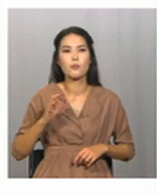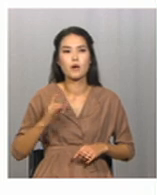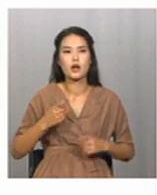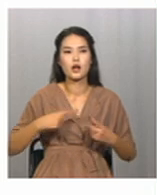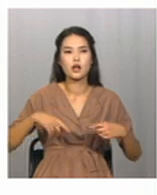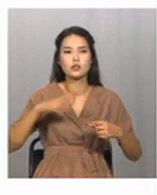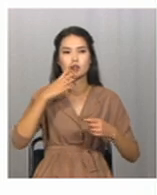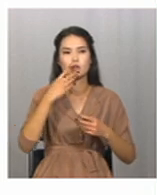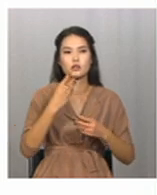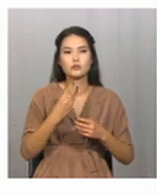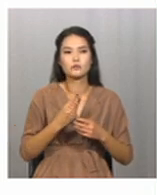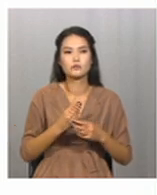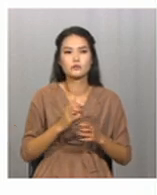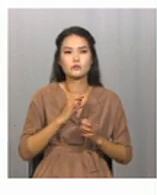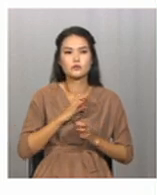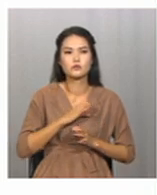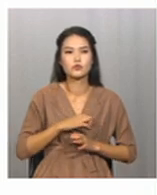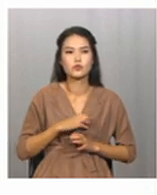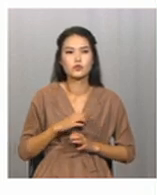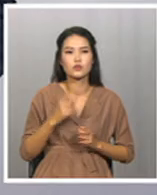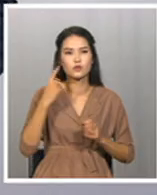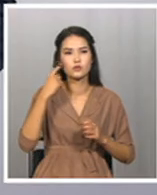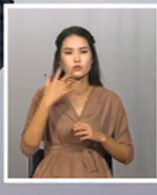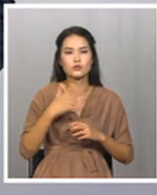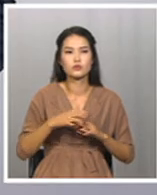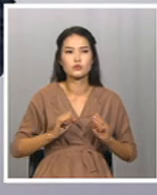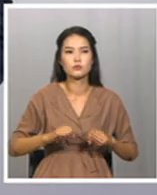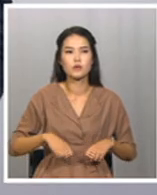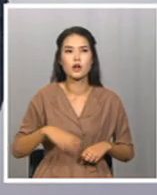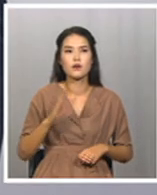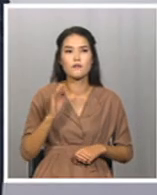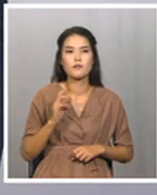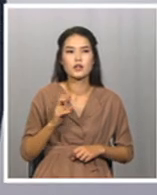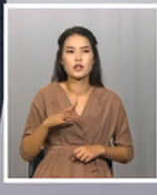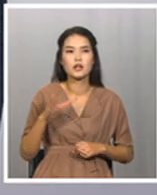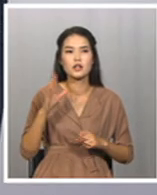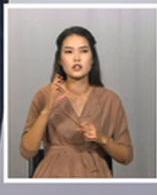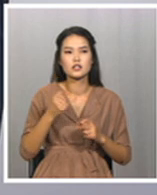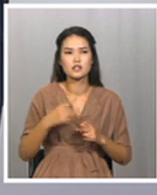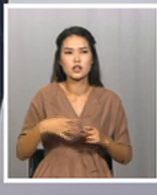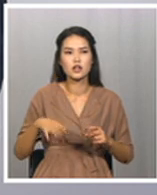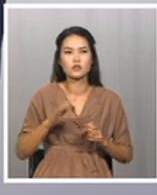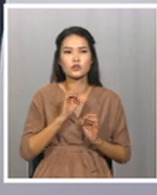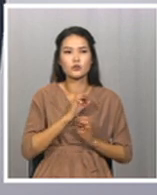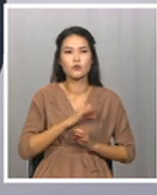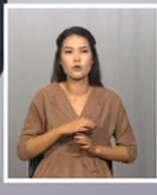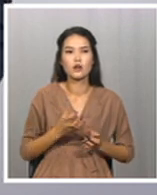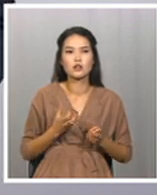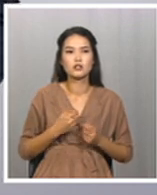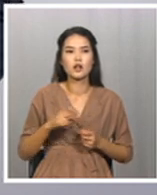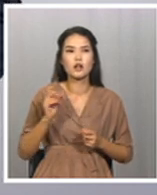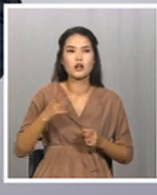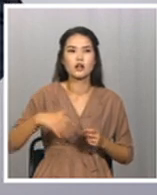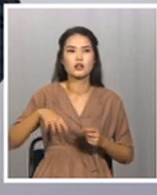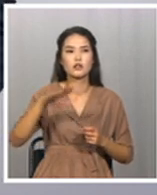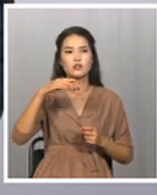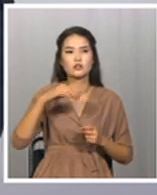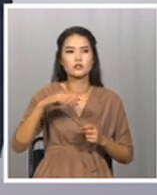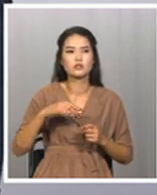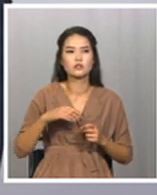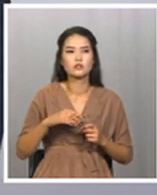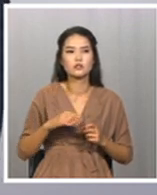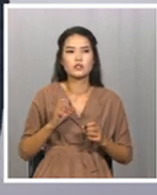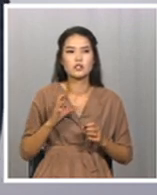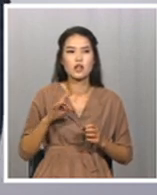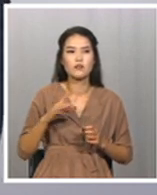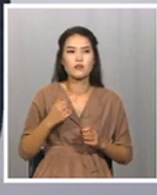қосымша қызмет түрі ретінде де ұсынылуы мүмкін. Wix сайттарды құруға арналған халықаралық бұлттық сервис.